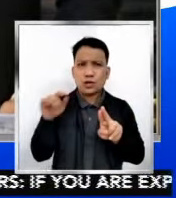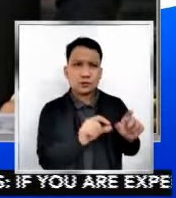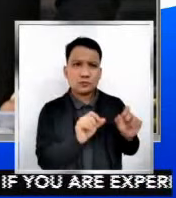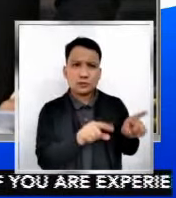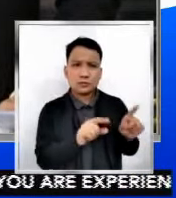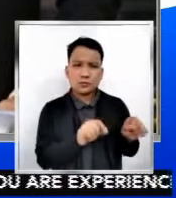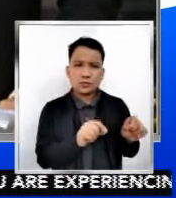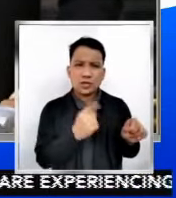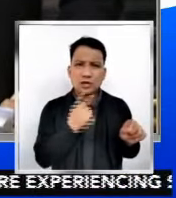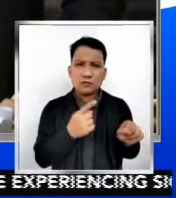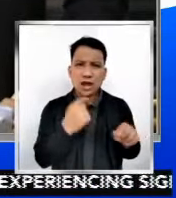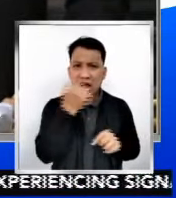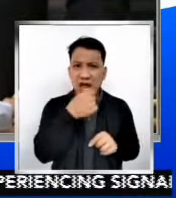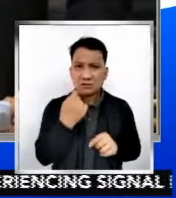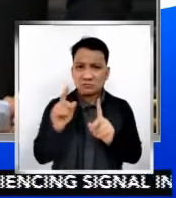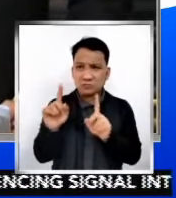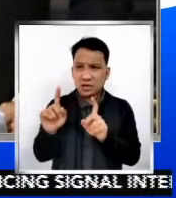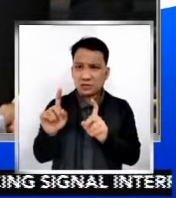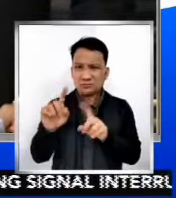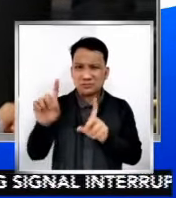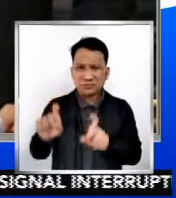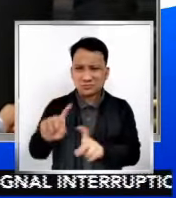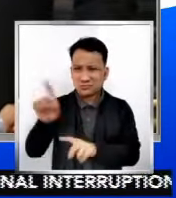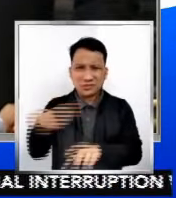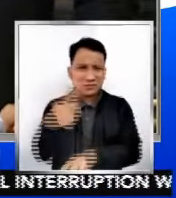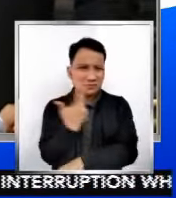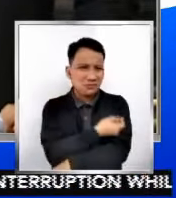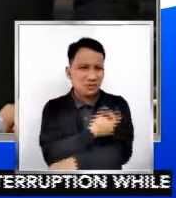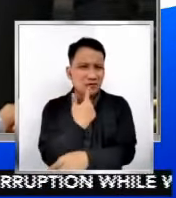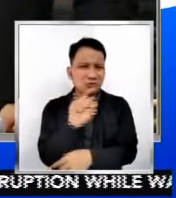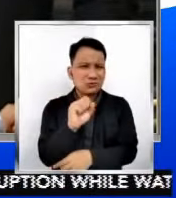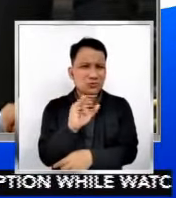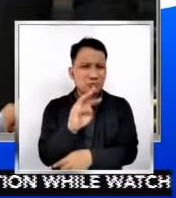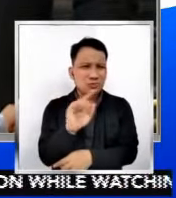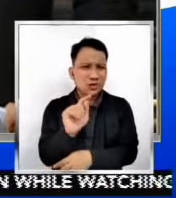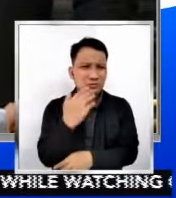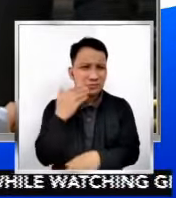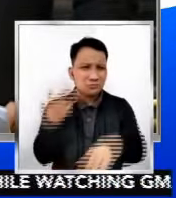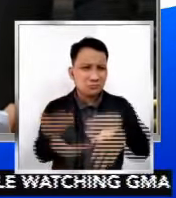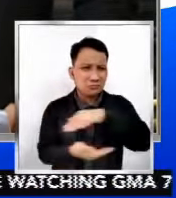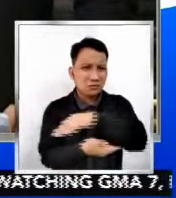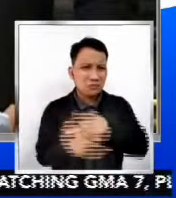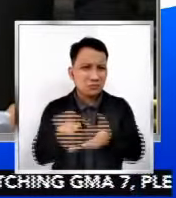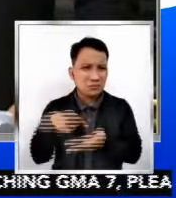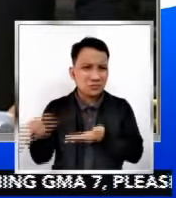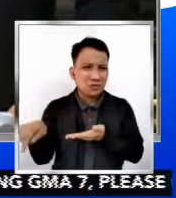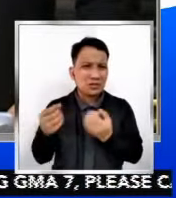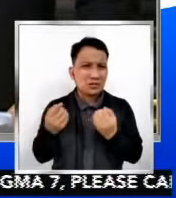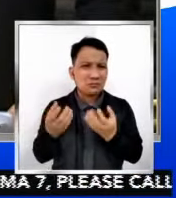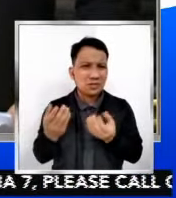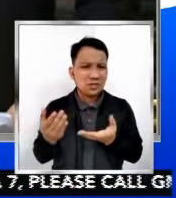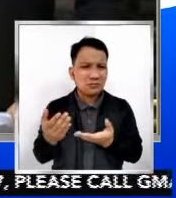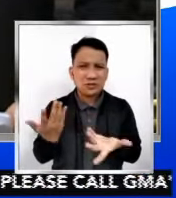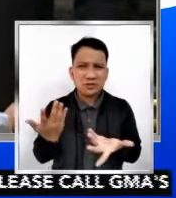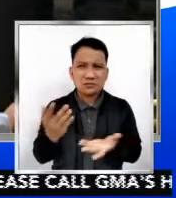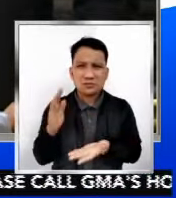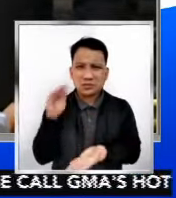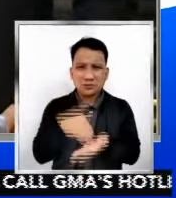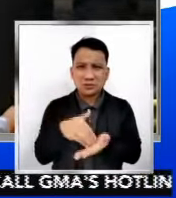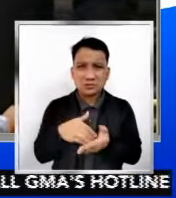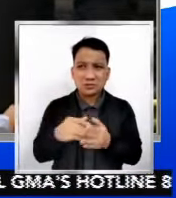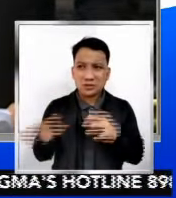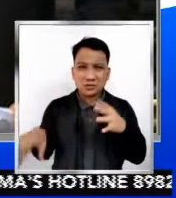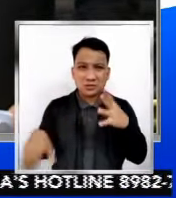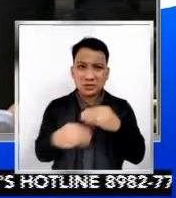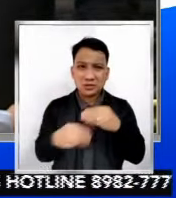pagbabakuna kontra COVID. Ang sabi ng PNP, under the table ang bayaran ng libo-libong piso para mailagay sa priority list ng bakunang